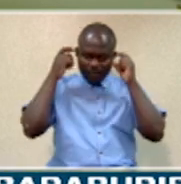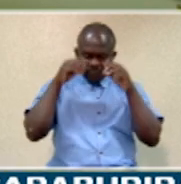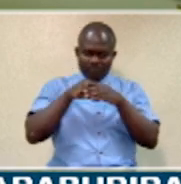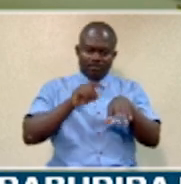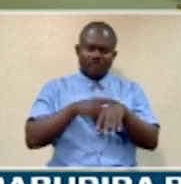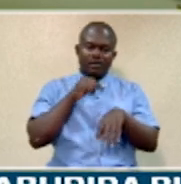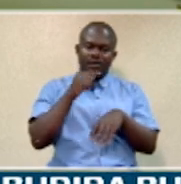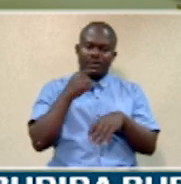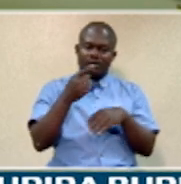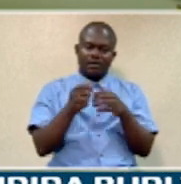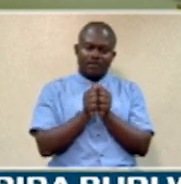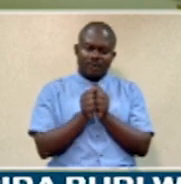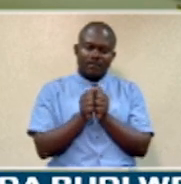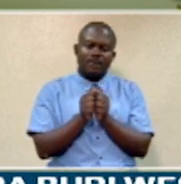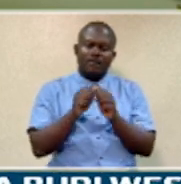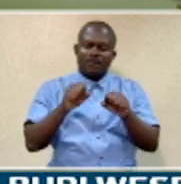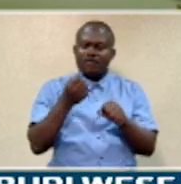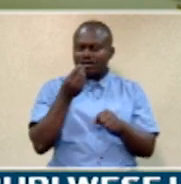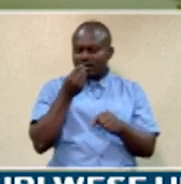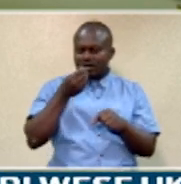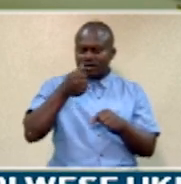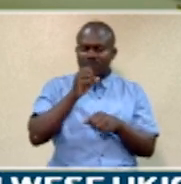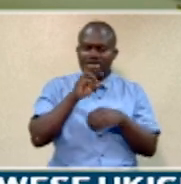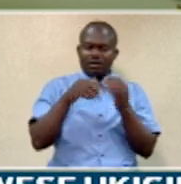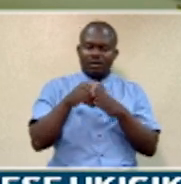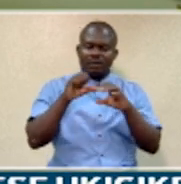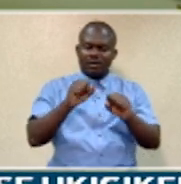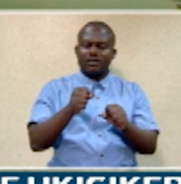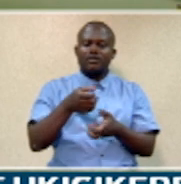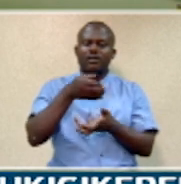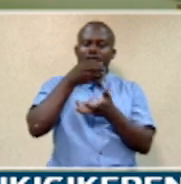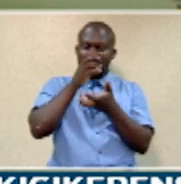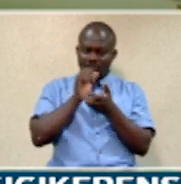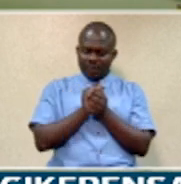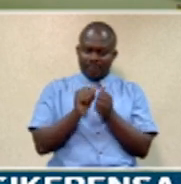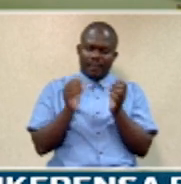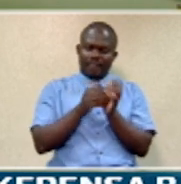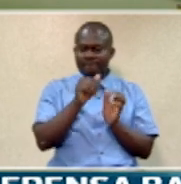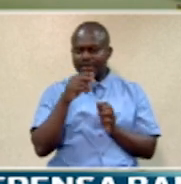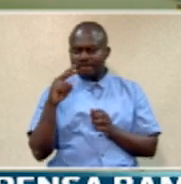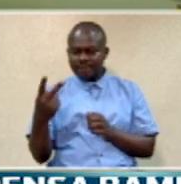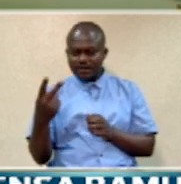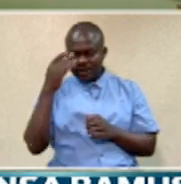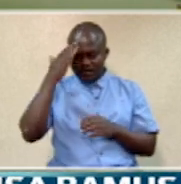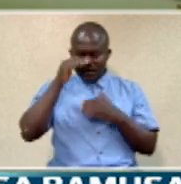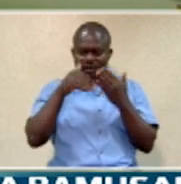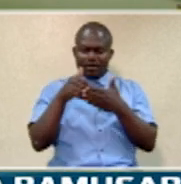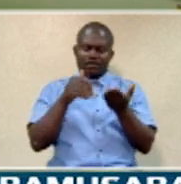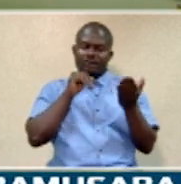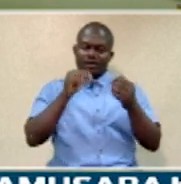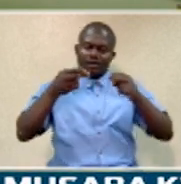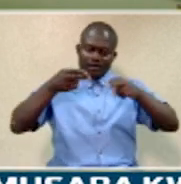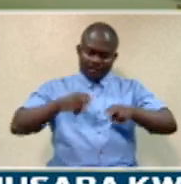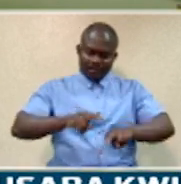gihe batariho barafata amafunguro yabo cyangwa bafata ikintu cyo kunywa icya kabiri nuko kugira ngo